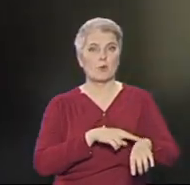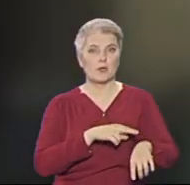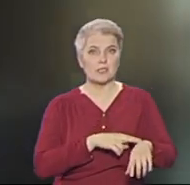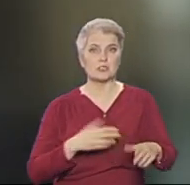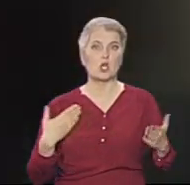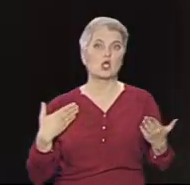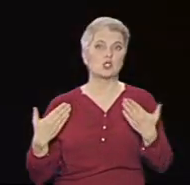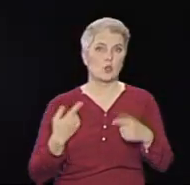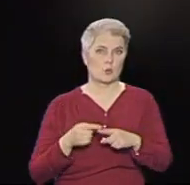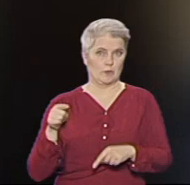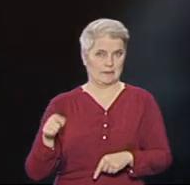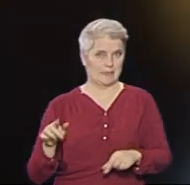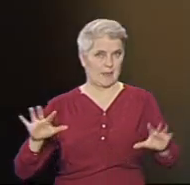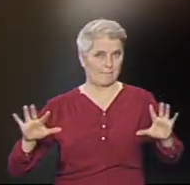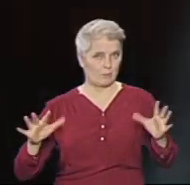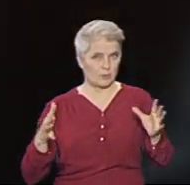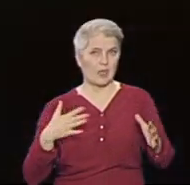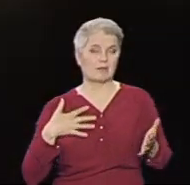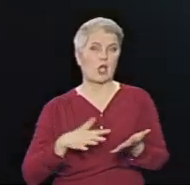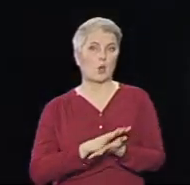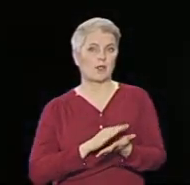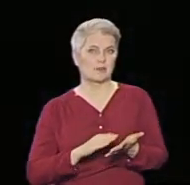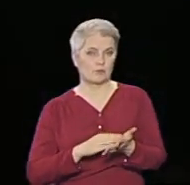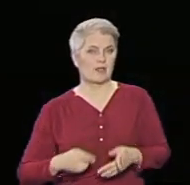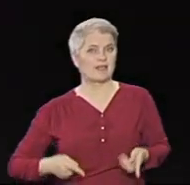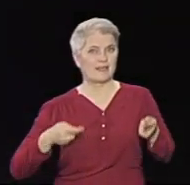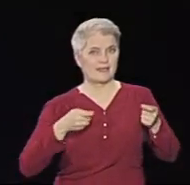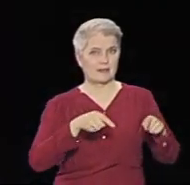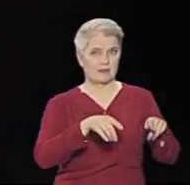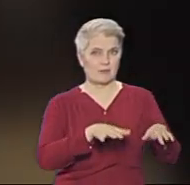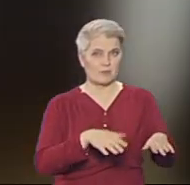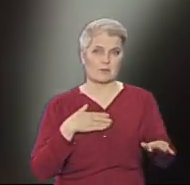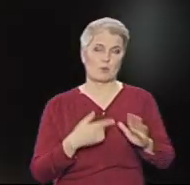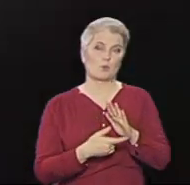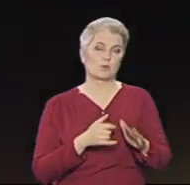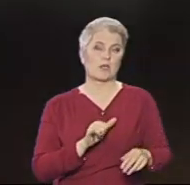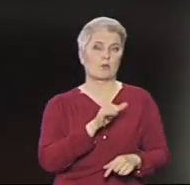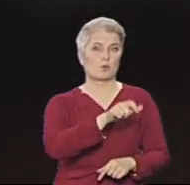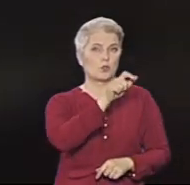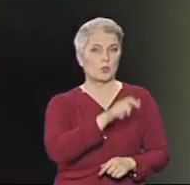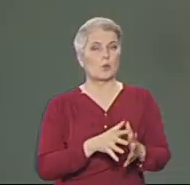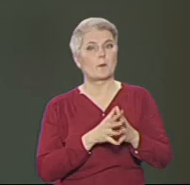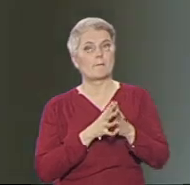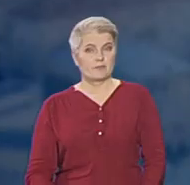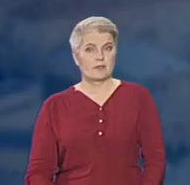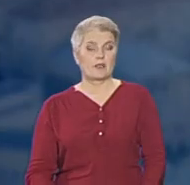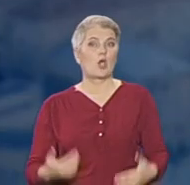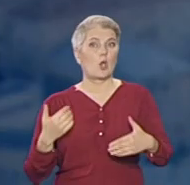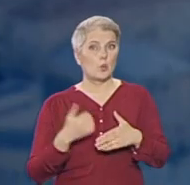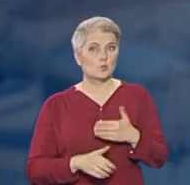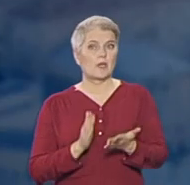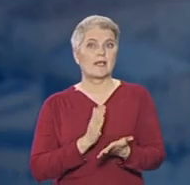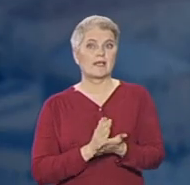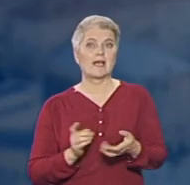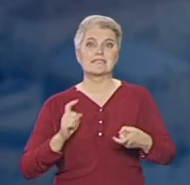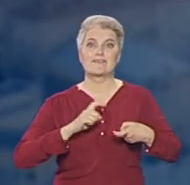наш кореспондент Володимир Лінник також має бути на місці. Щойно це станеться, ми дізнаємося в нього більше подробиць. Вже є зв'язок